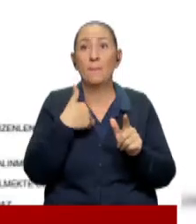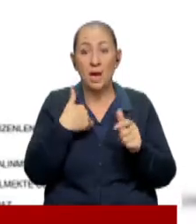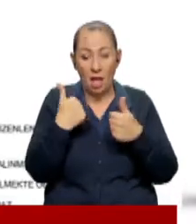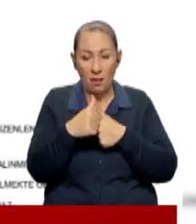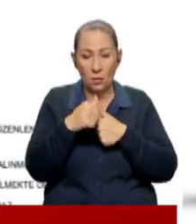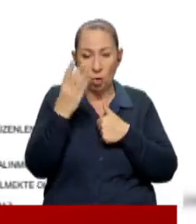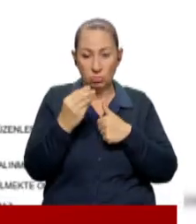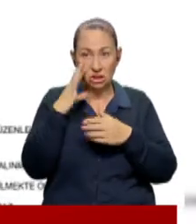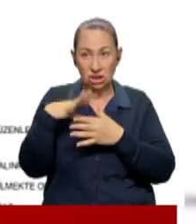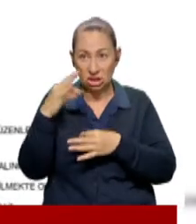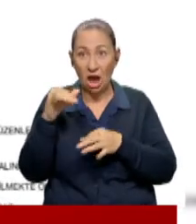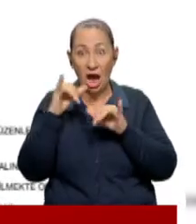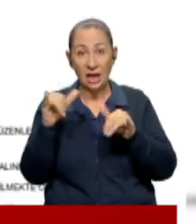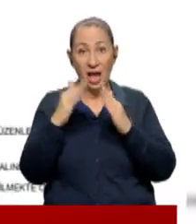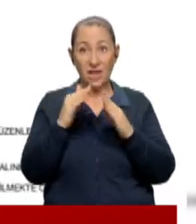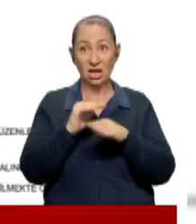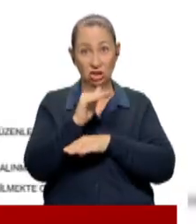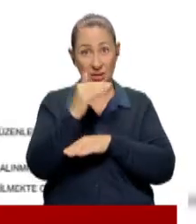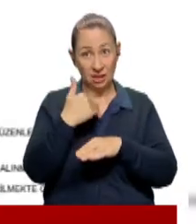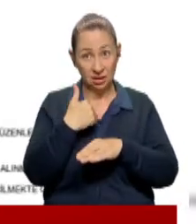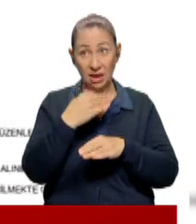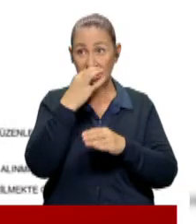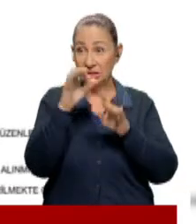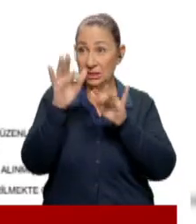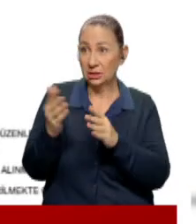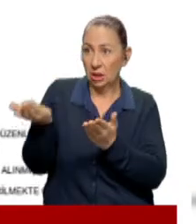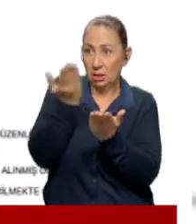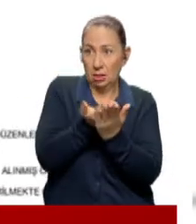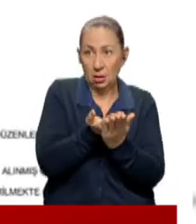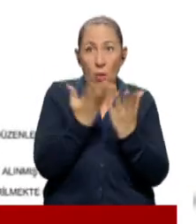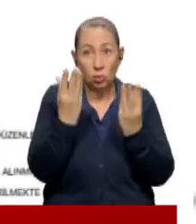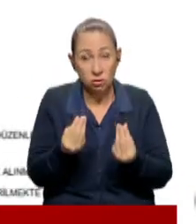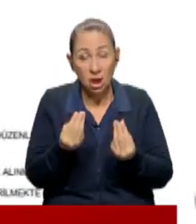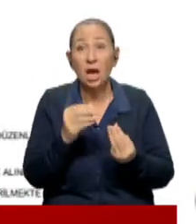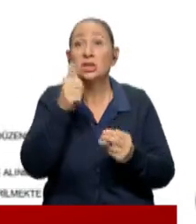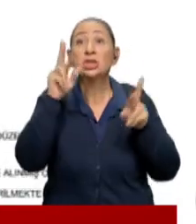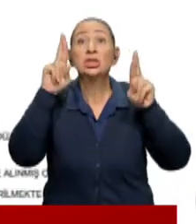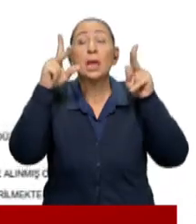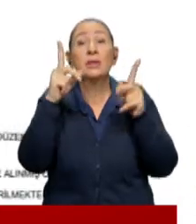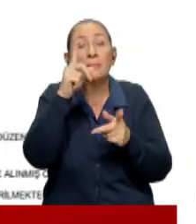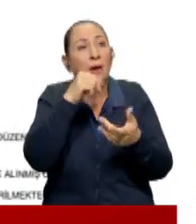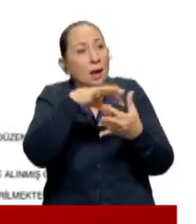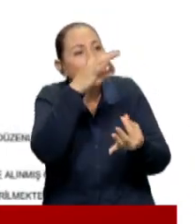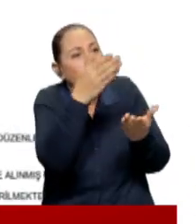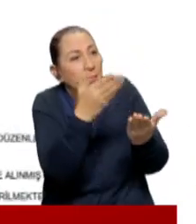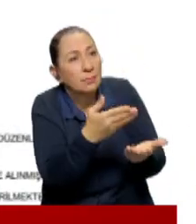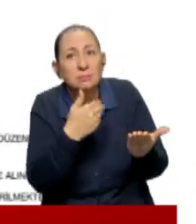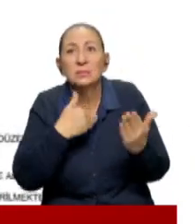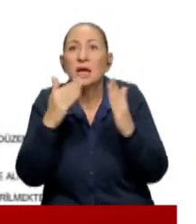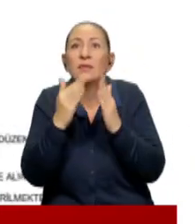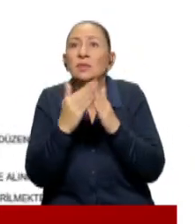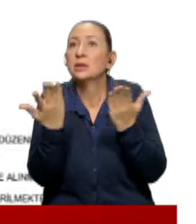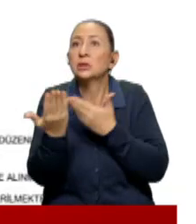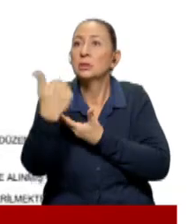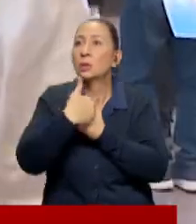evli olduğum kişiyle aynı evde yaşarken izin dilekçesine tabi tutuluyorsam hiç tanımadığımız bir yabancı bizim